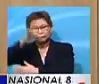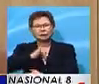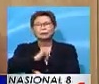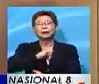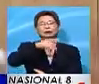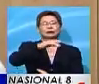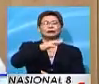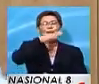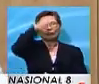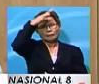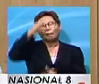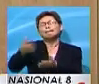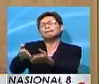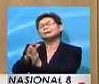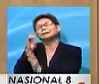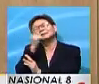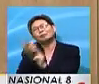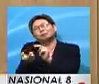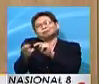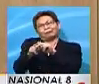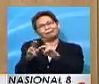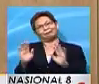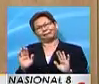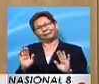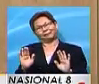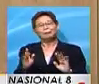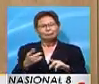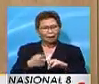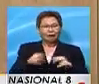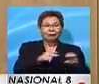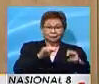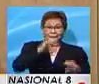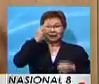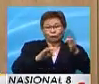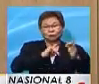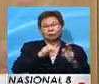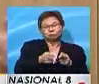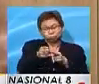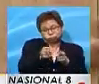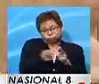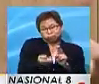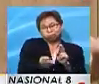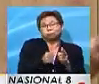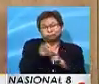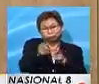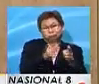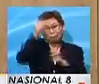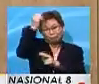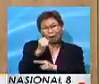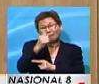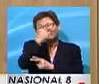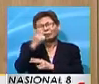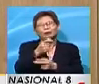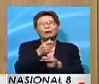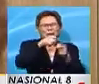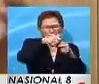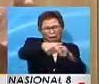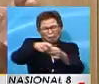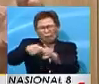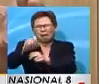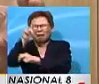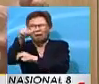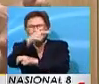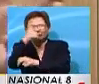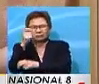yangang tak naik tapi kalau saya tahu diri saya sebagai pengusa bas Saya akan minta naik sebab kos operasi di situ kita